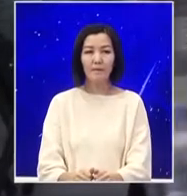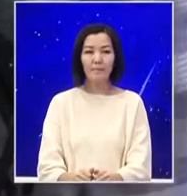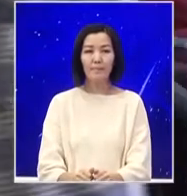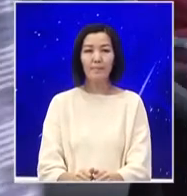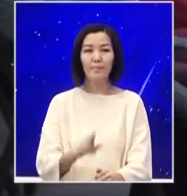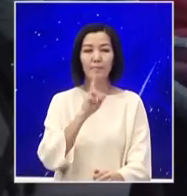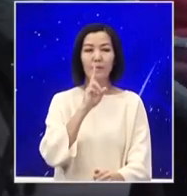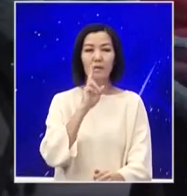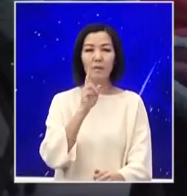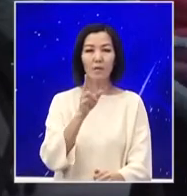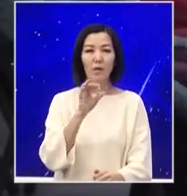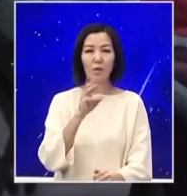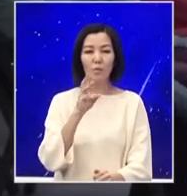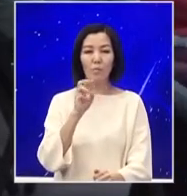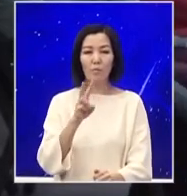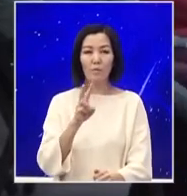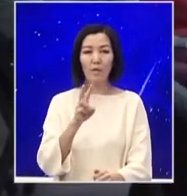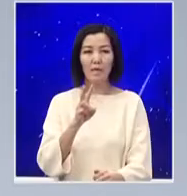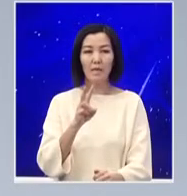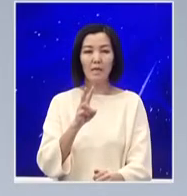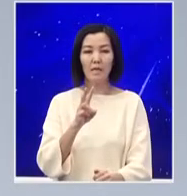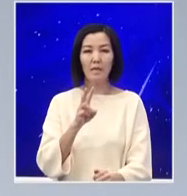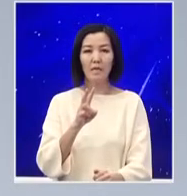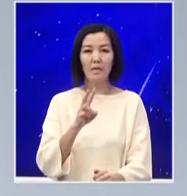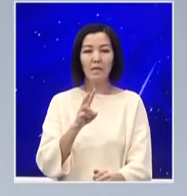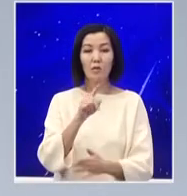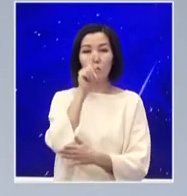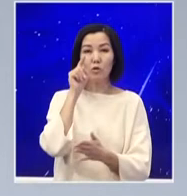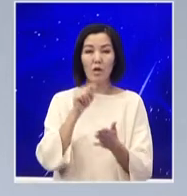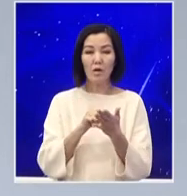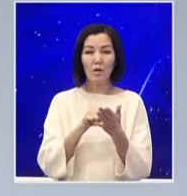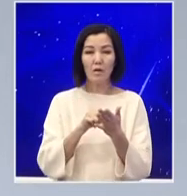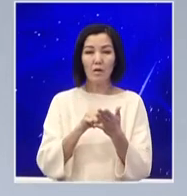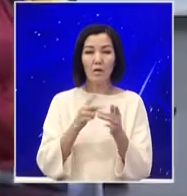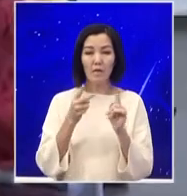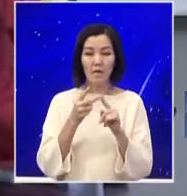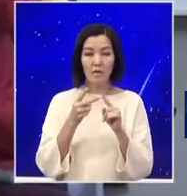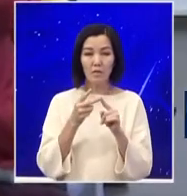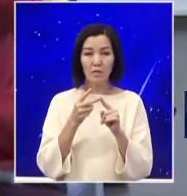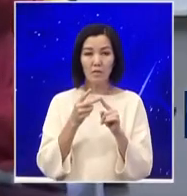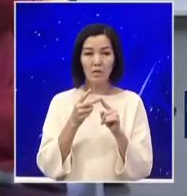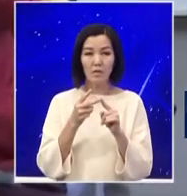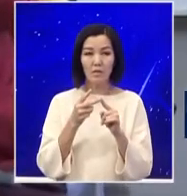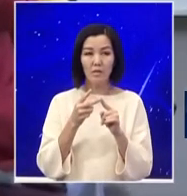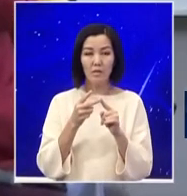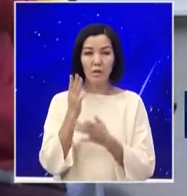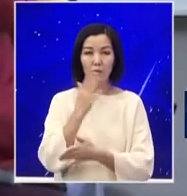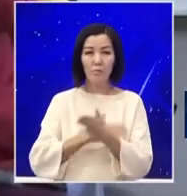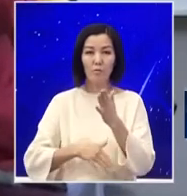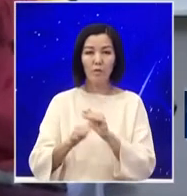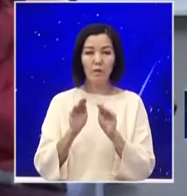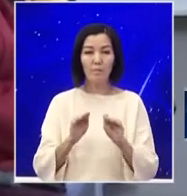Коммунальный жилищный пособияға сол бірінші сұрағым сол болған. Екінші сұрағымыз жаңағы біздің мүгедек